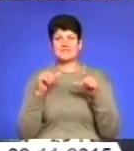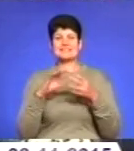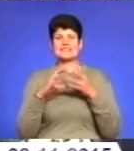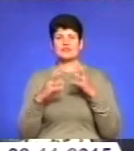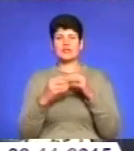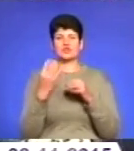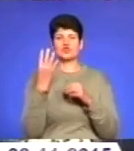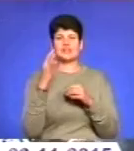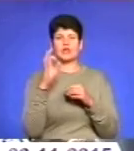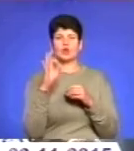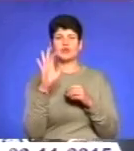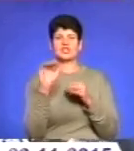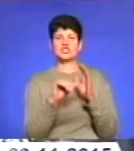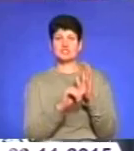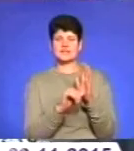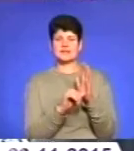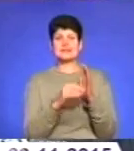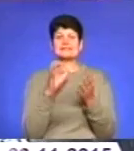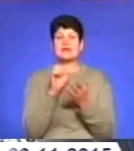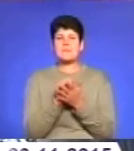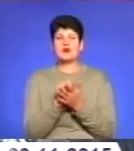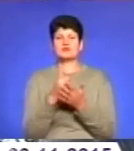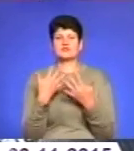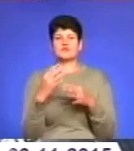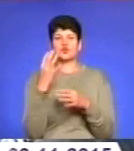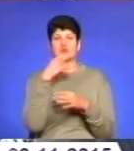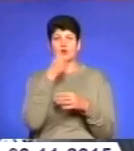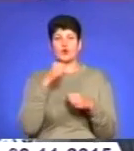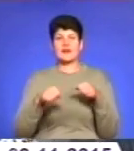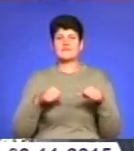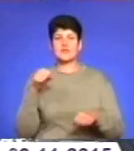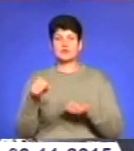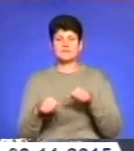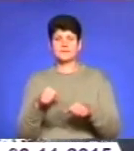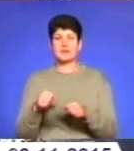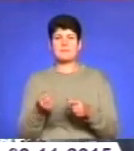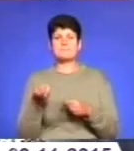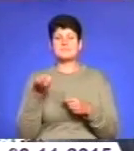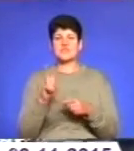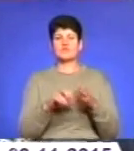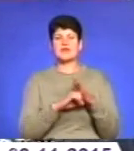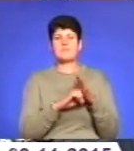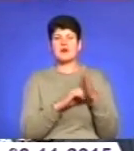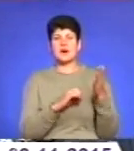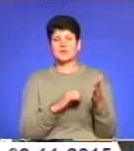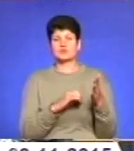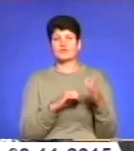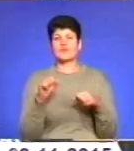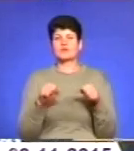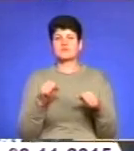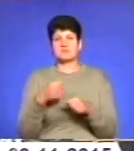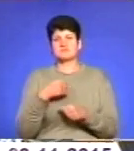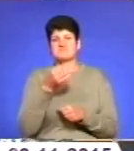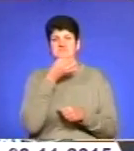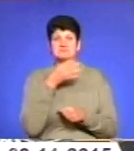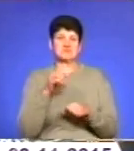результатом 4.06. Займаюся я вже 7 років велосипедним спортом. Прийшов на базу велосипедну через те, що мені